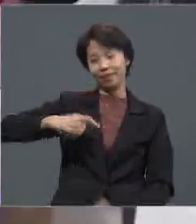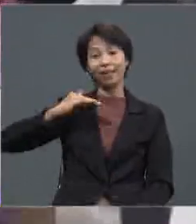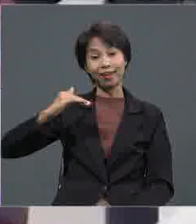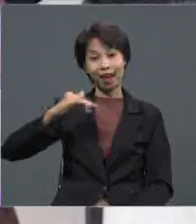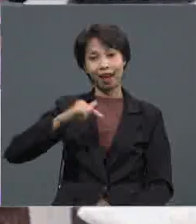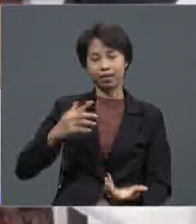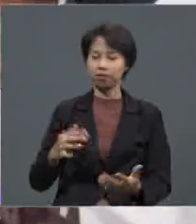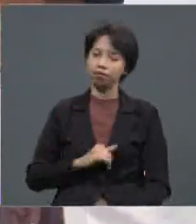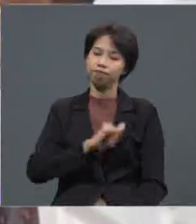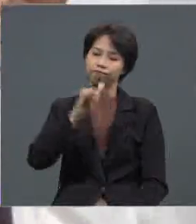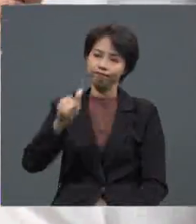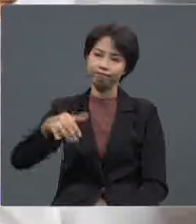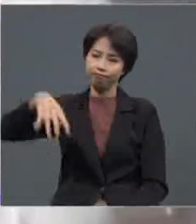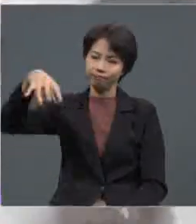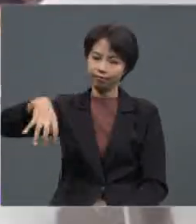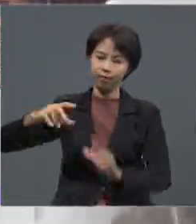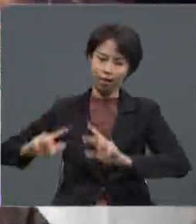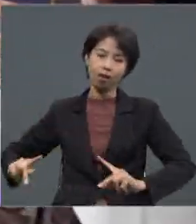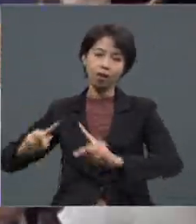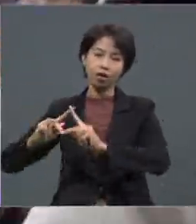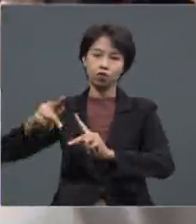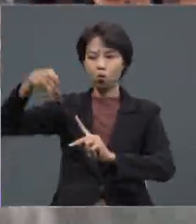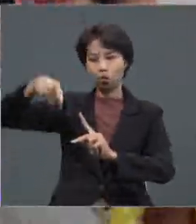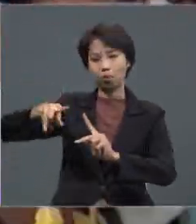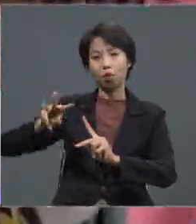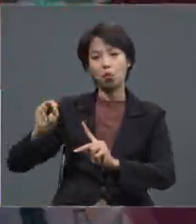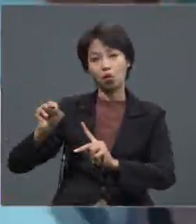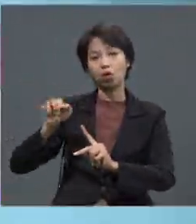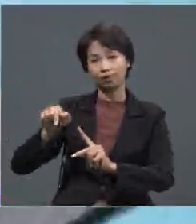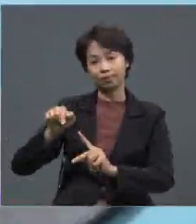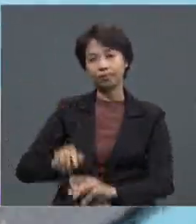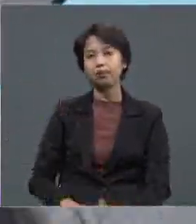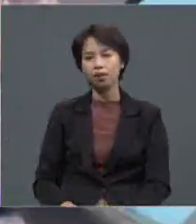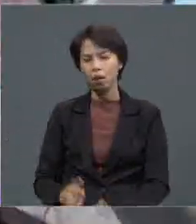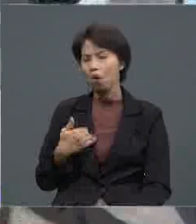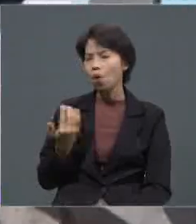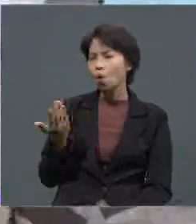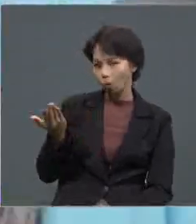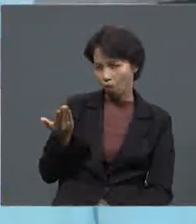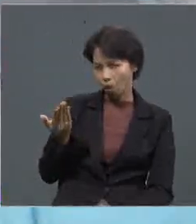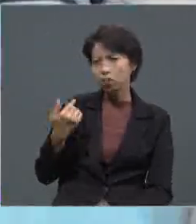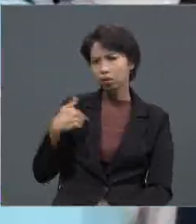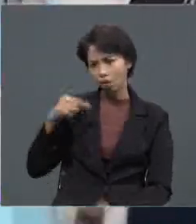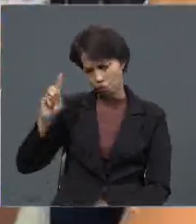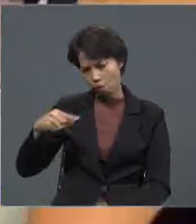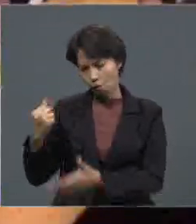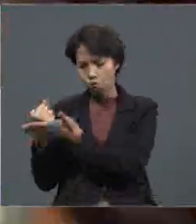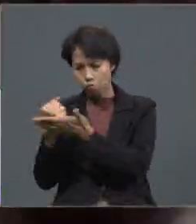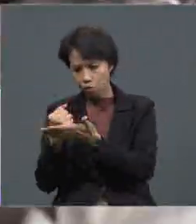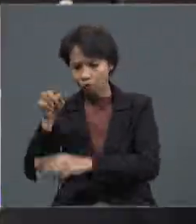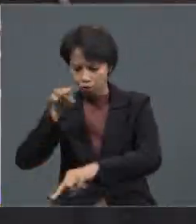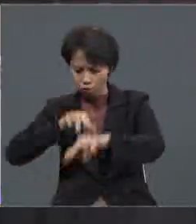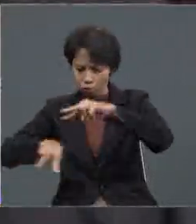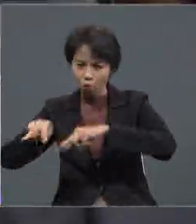ที่กระทรวงการพัฒนาสังคมและความมั่นคงของมนุษย์หรือว่าพม.ขอให้พม.เนี่ยมีคำสั่งคุ้มครองสวัสดิภาพให้กับลูกของเ